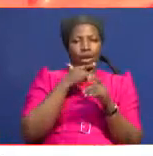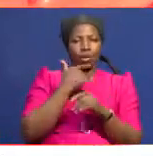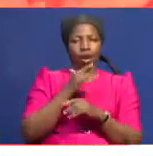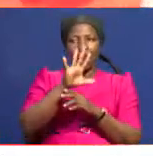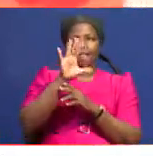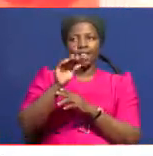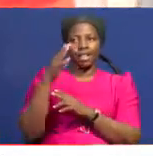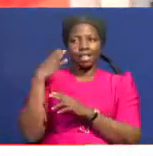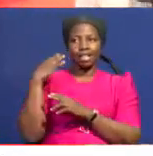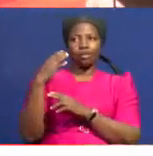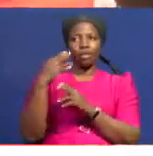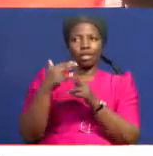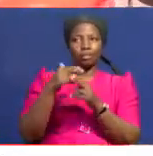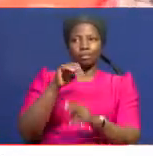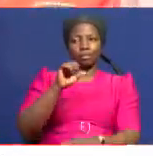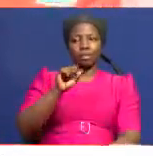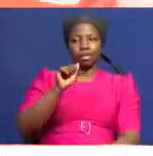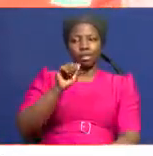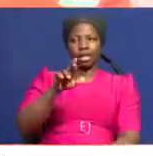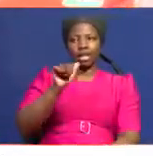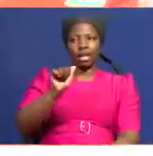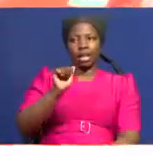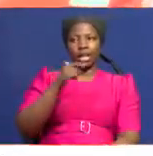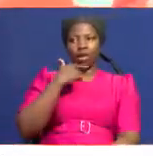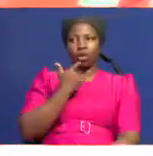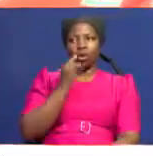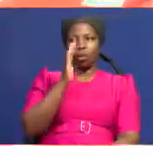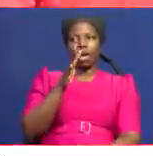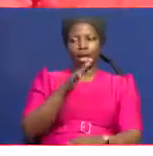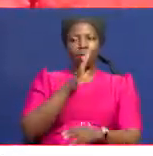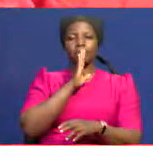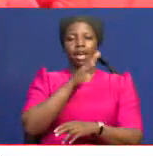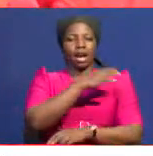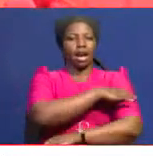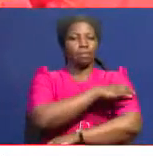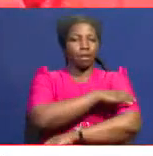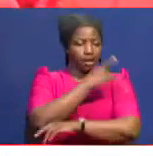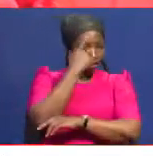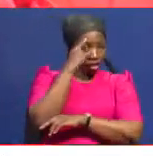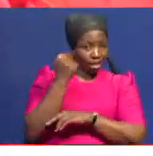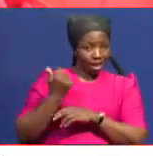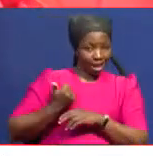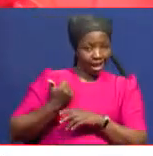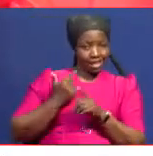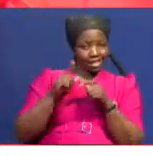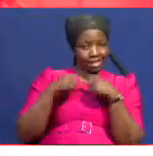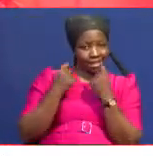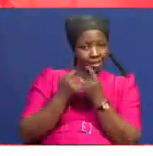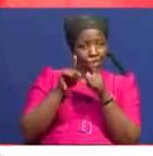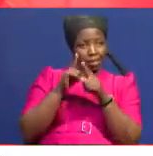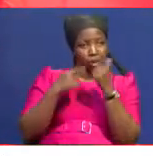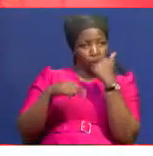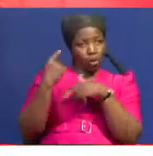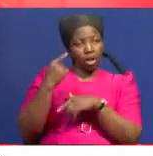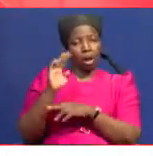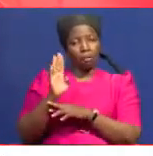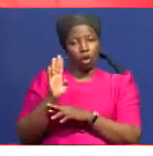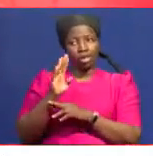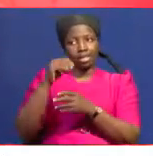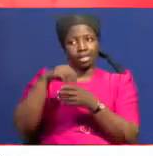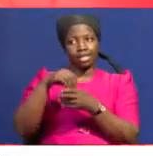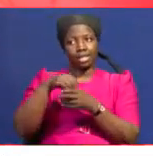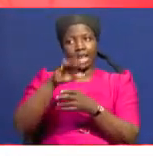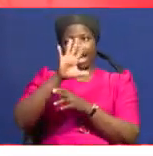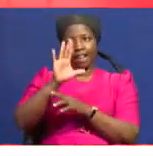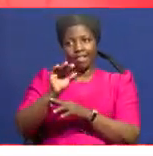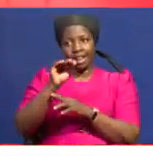mita 800 Sarah Mora, ambaye atakuwa nahodha wa timu ya kina dada na mshindi wa shaba ya Afrika kwenye mbio za mita 3000 kuruka